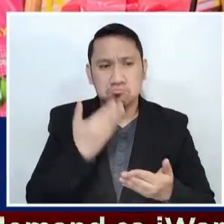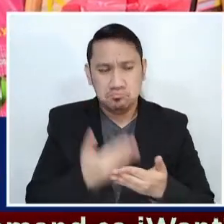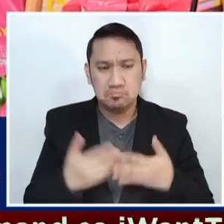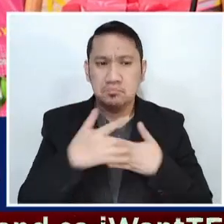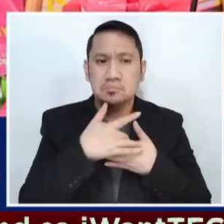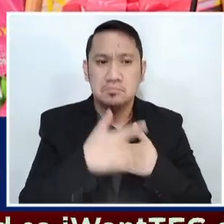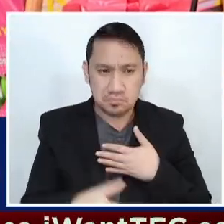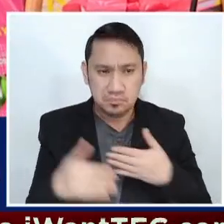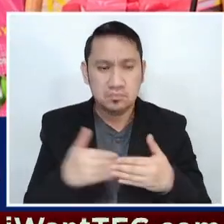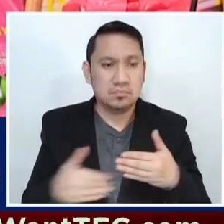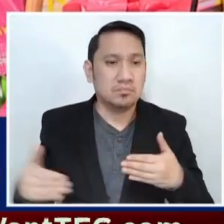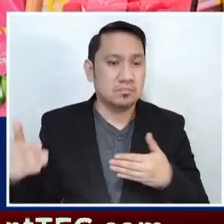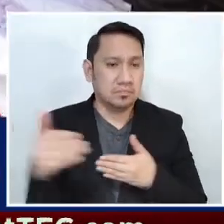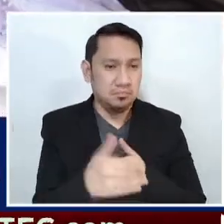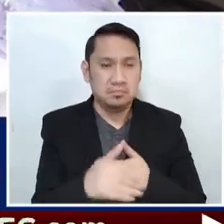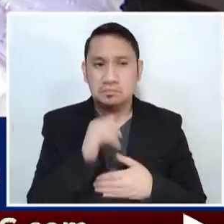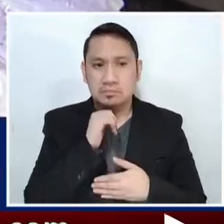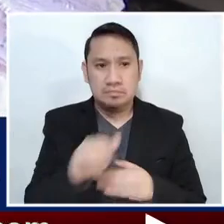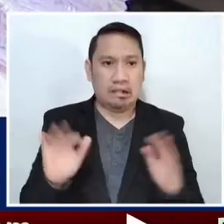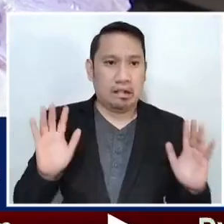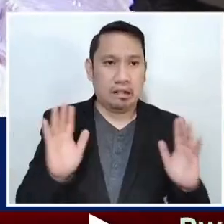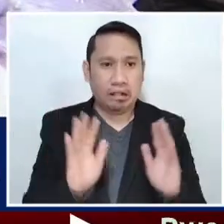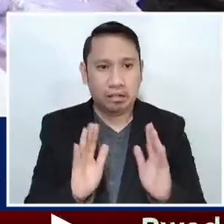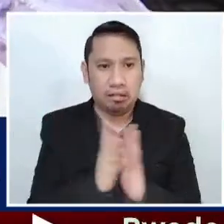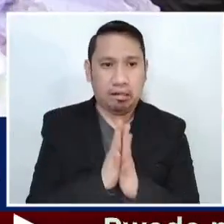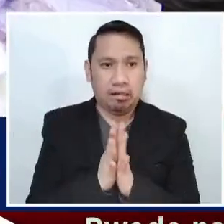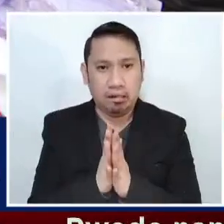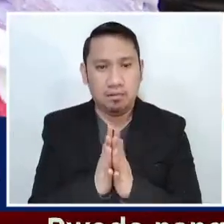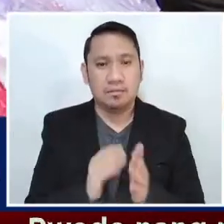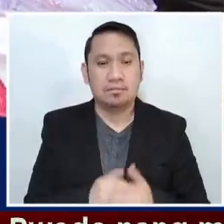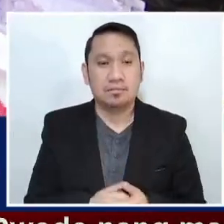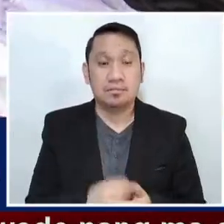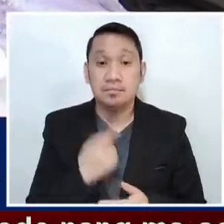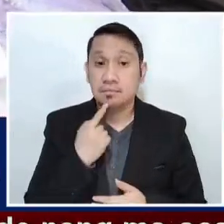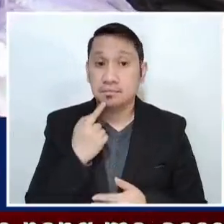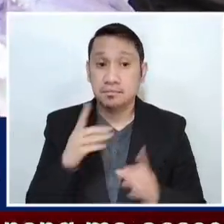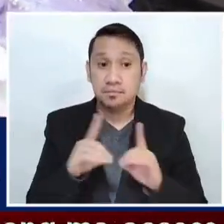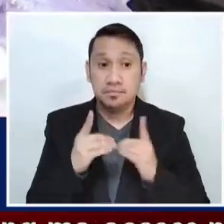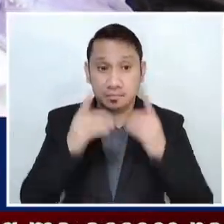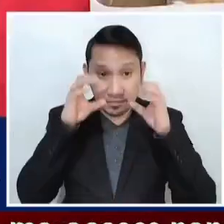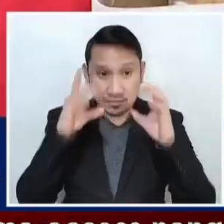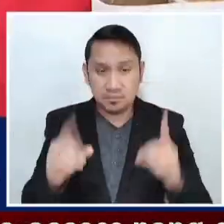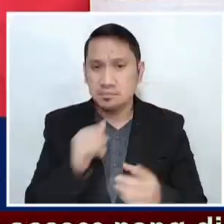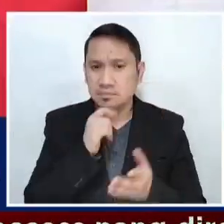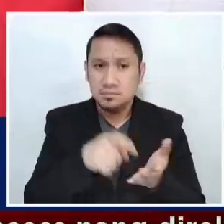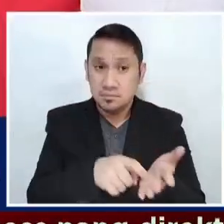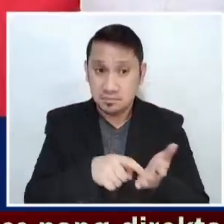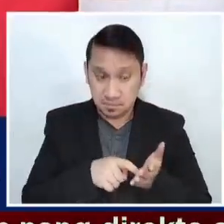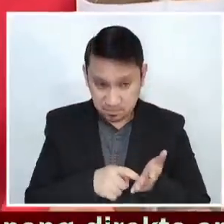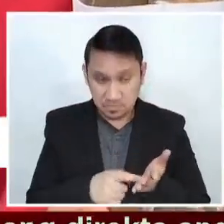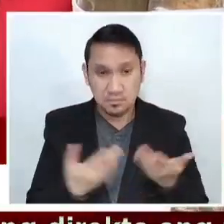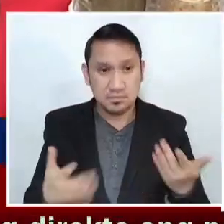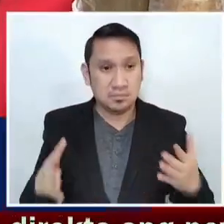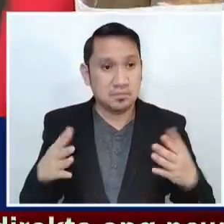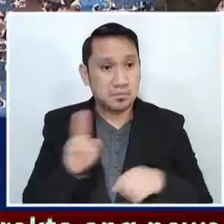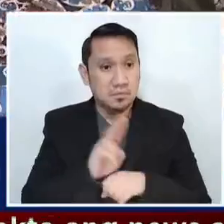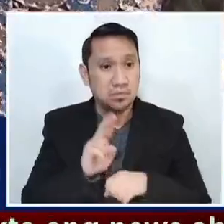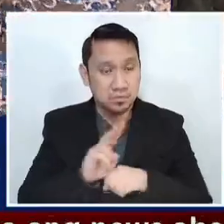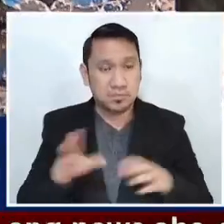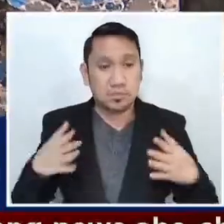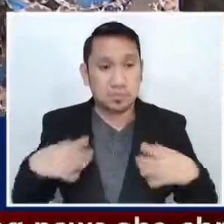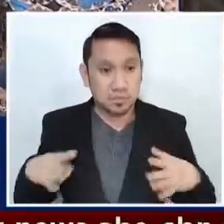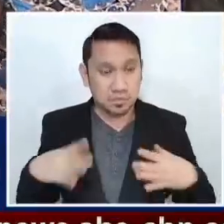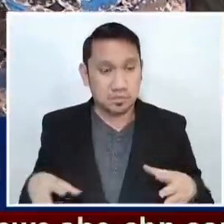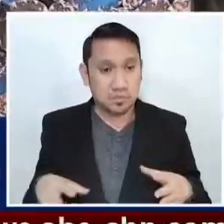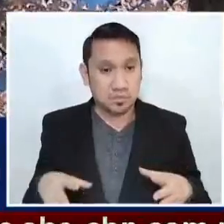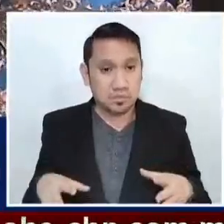para makaiwas na sa siksikan. Bagamat sinabi na ng DepEd na hindi na required ang pagsusuot ng school uniform, may